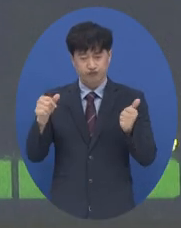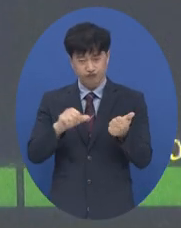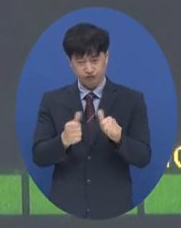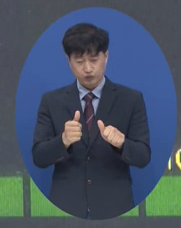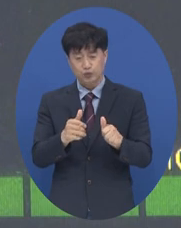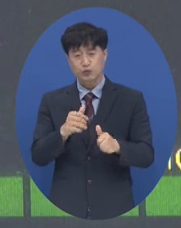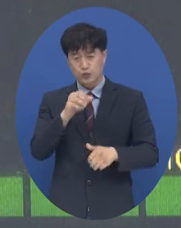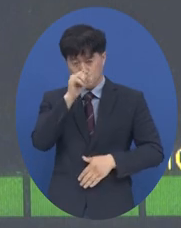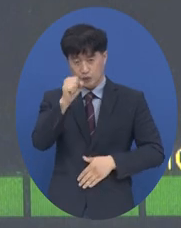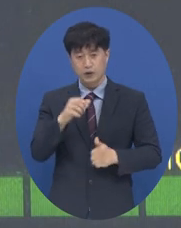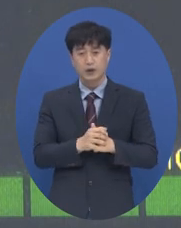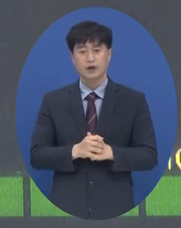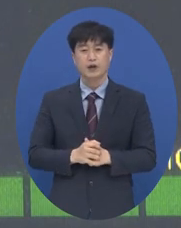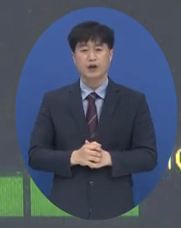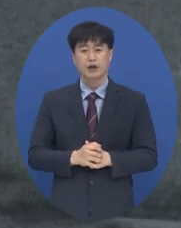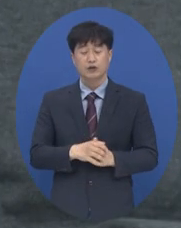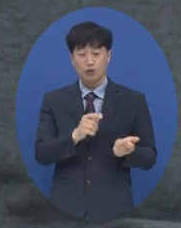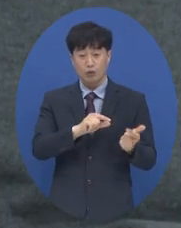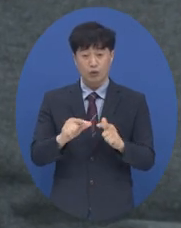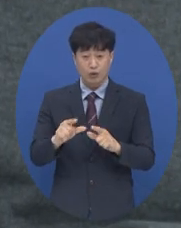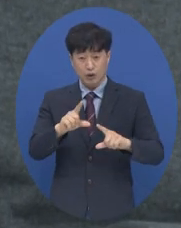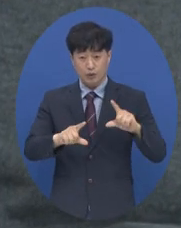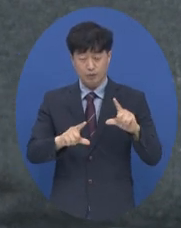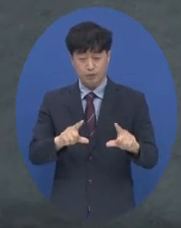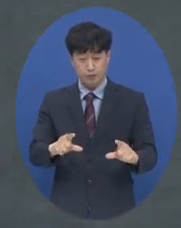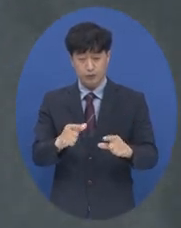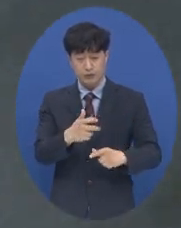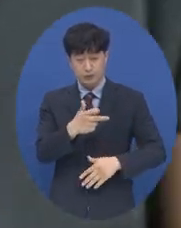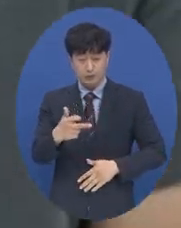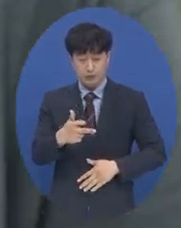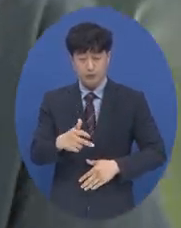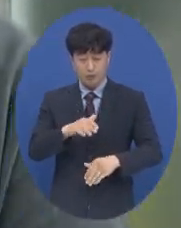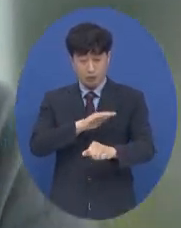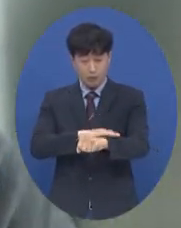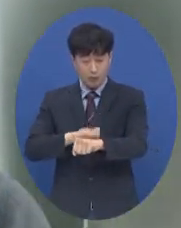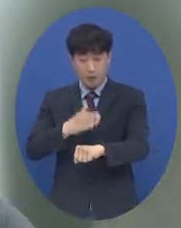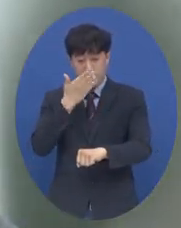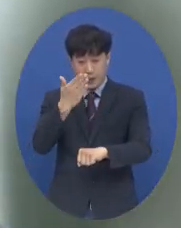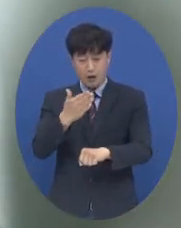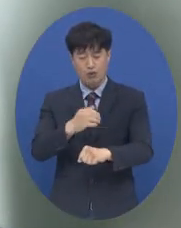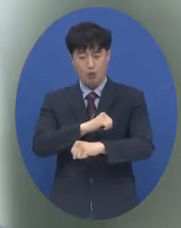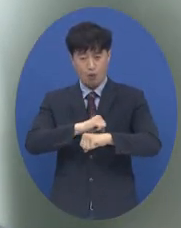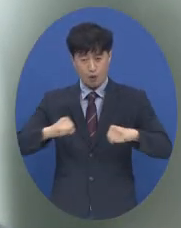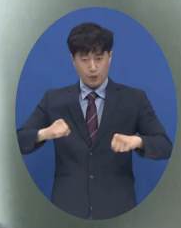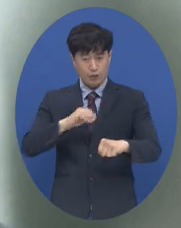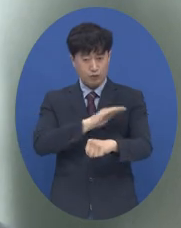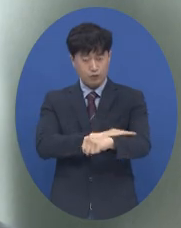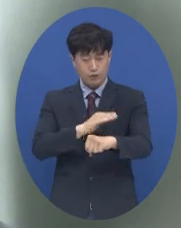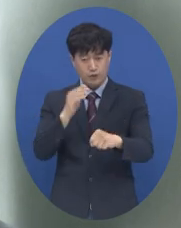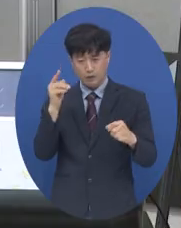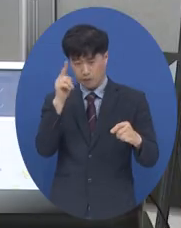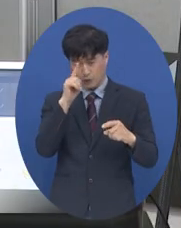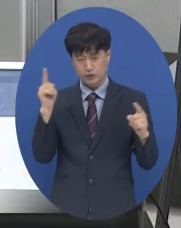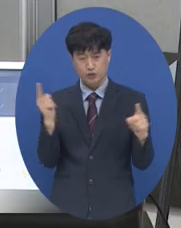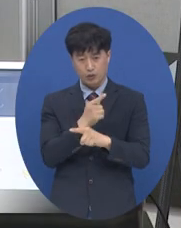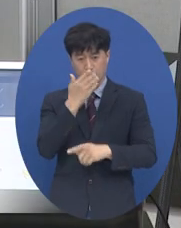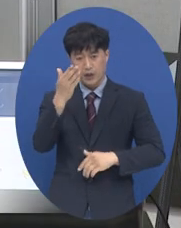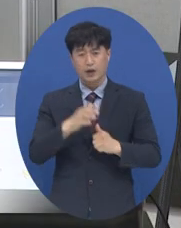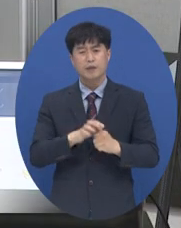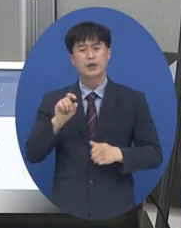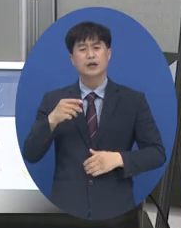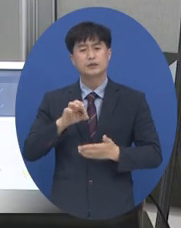좋습니다. 또 다양한 크기를 피부에 직접 붙여 사용할 수 있기 때문에 넓은 면적의 상처 치료도 가능합니다.